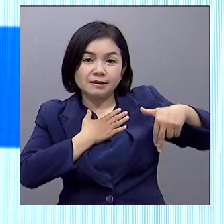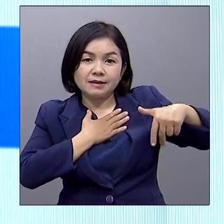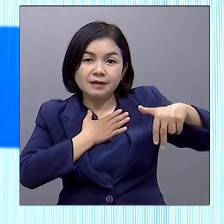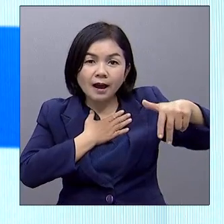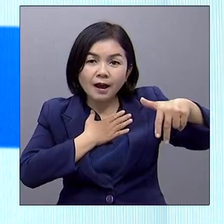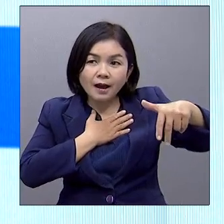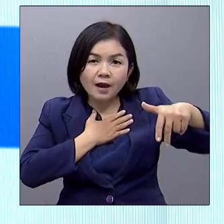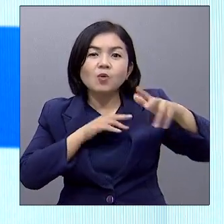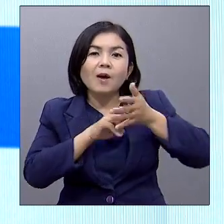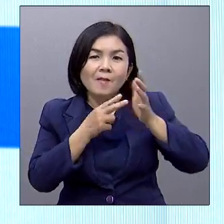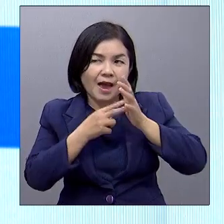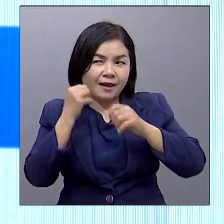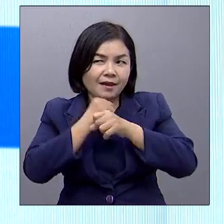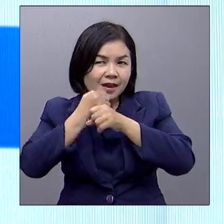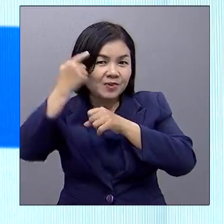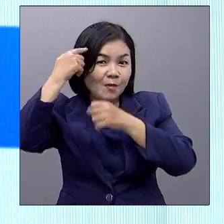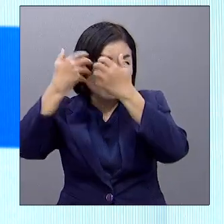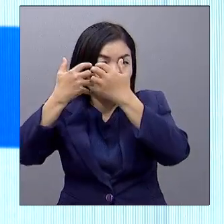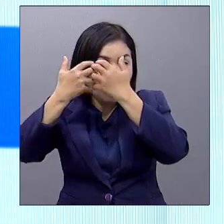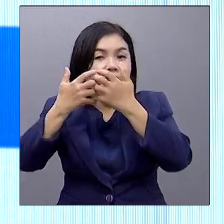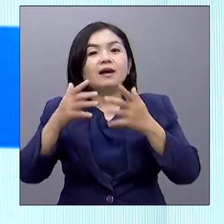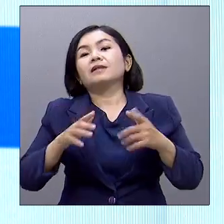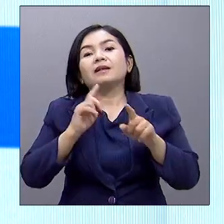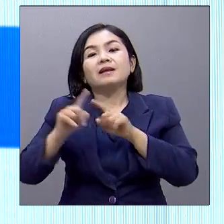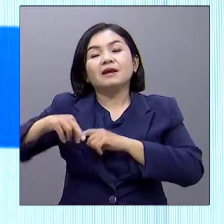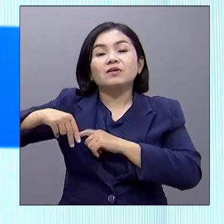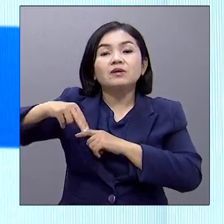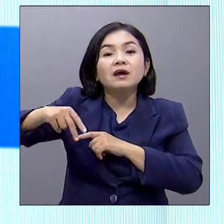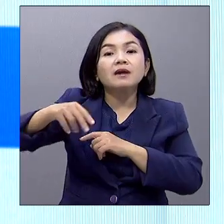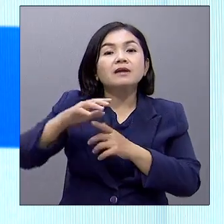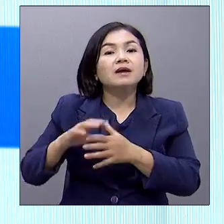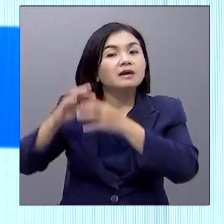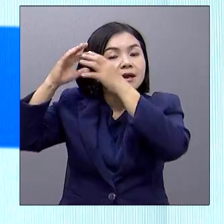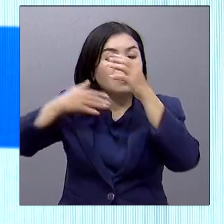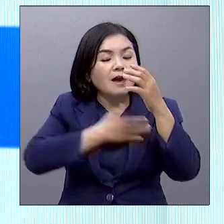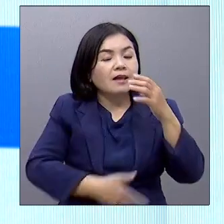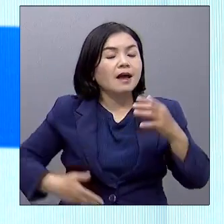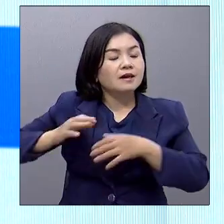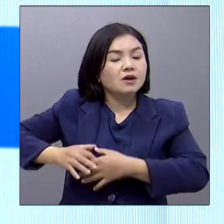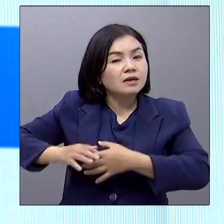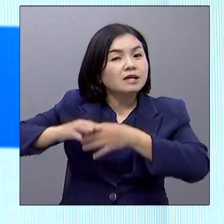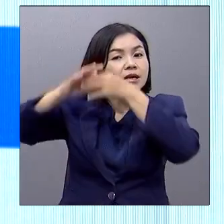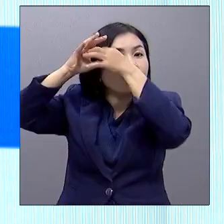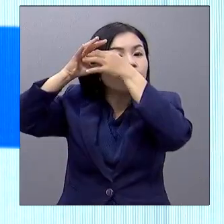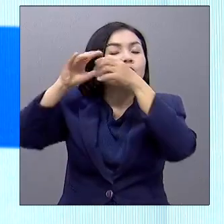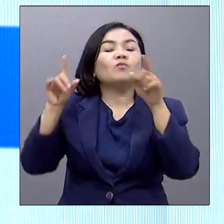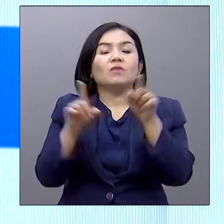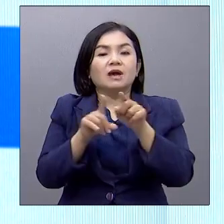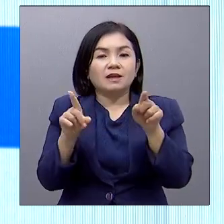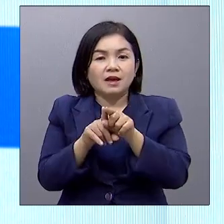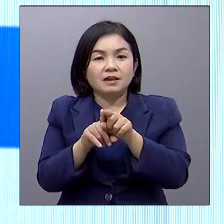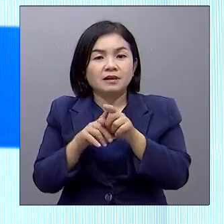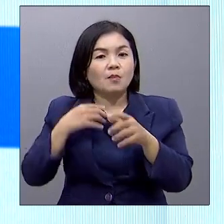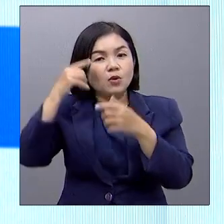การทำงานขสมองเกิดขนเสมือทนี้ เพรกิจกรรการขึ้นไว้มีความสมพัธข้องกักมกจะมีการท่ายโอนเชื่อมโยกร แลวส